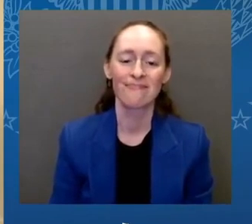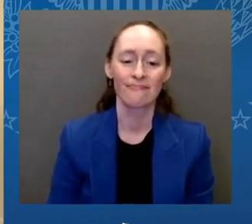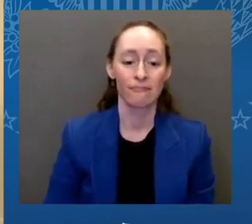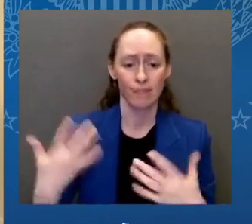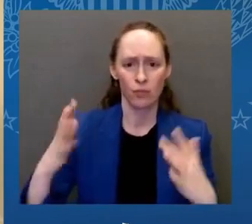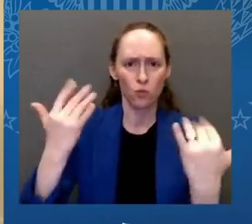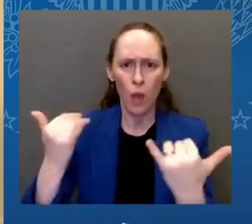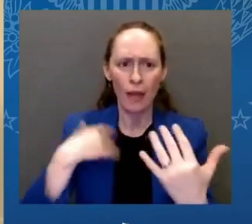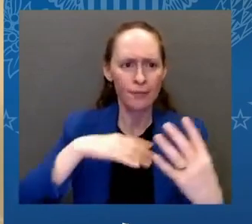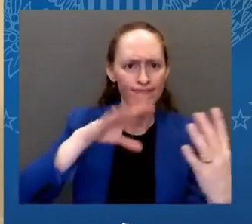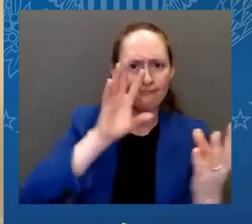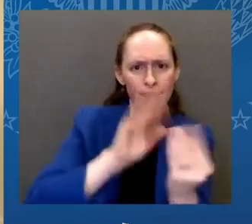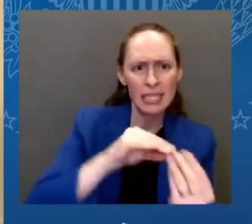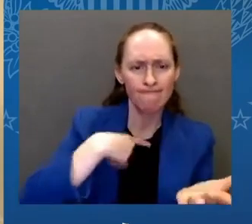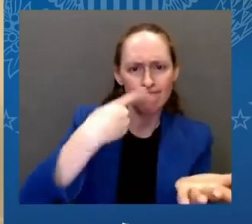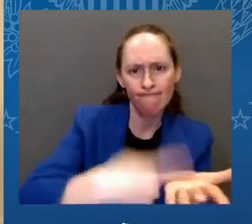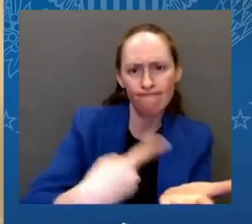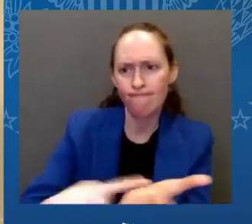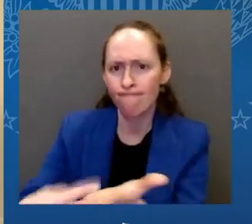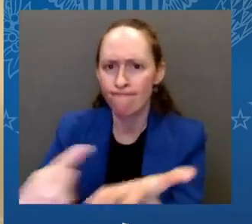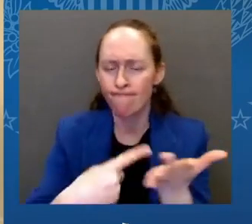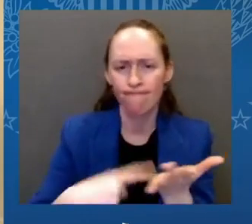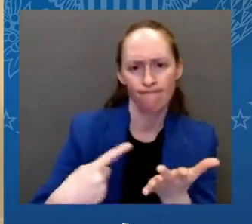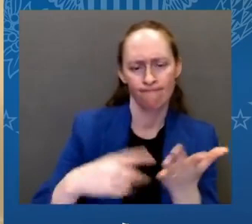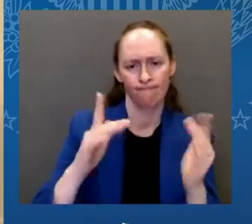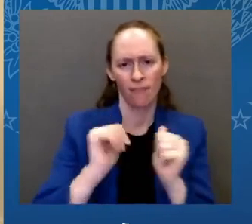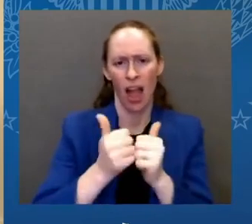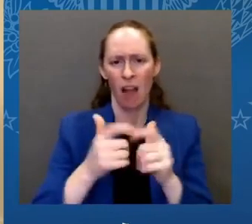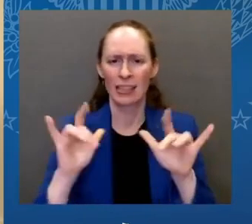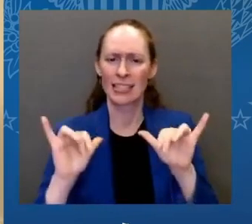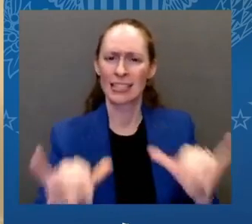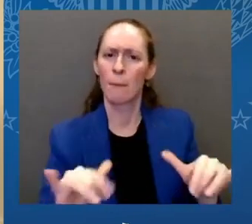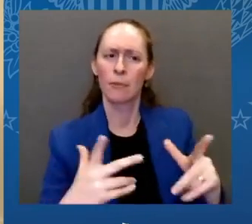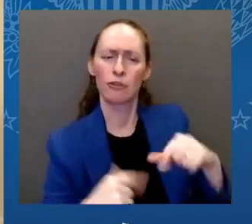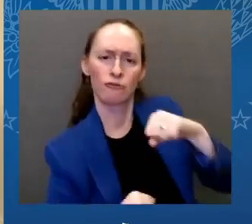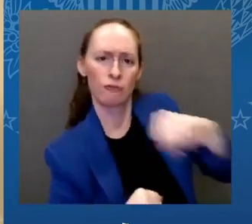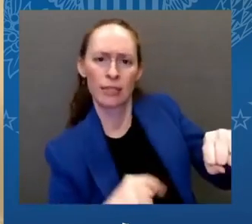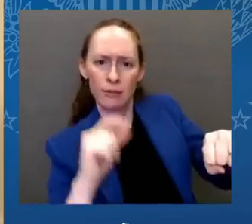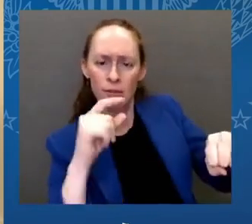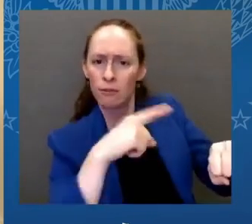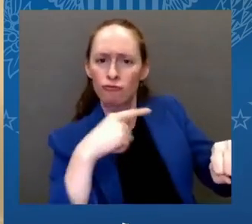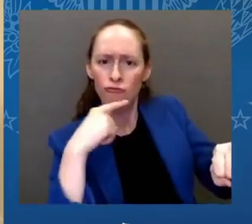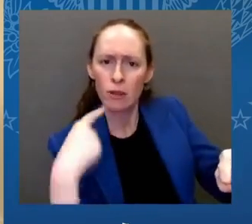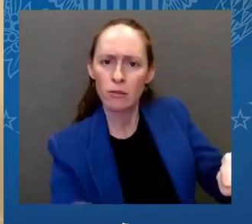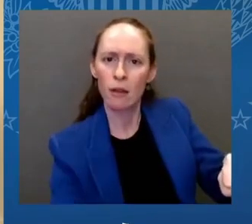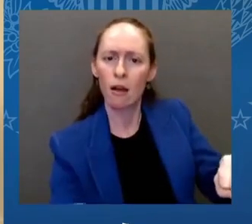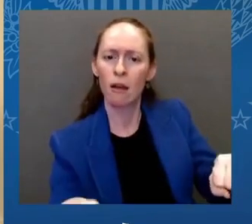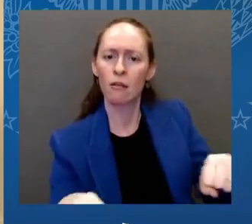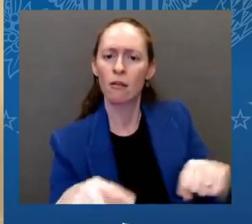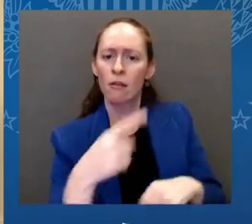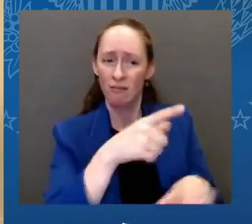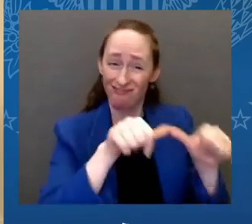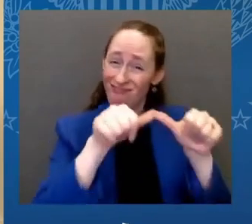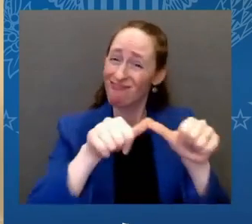передусім енергетики. Ми маємо пройти цю зиму. Маємо захистити наших людей. Маємо бути і будемо в